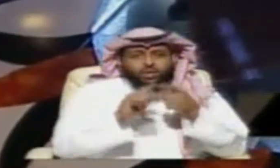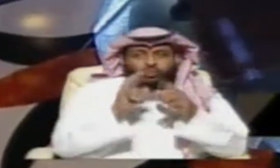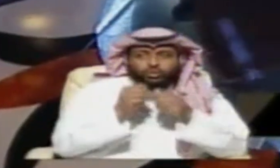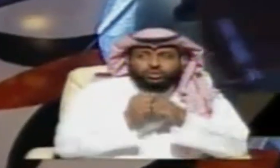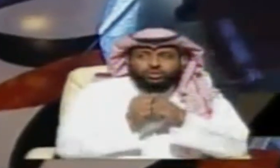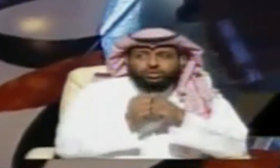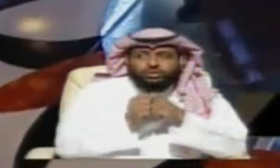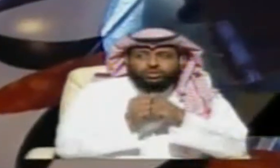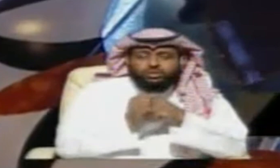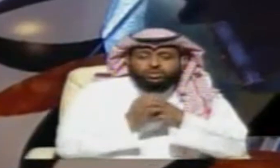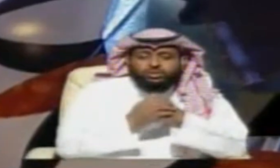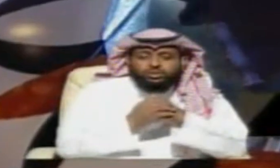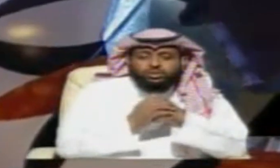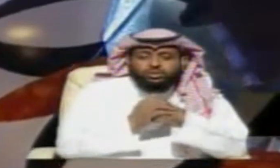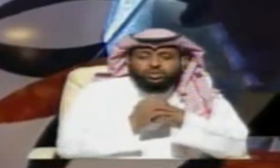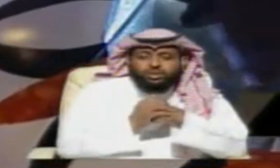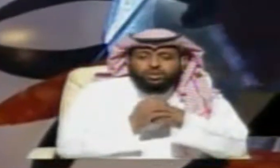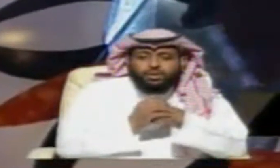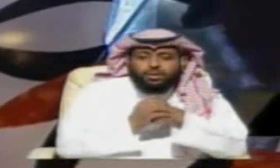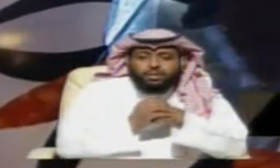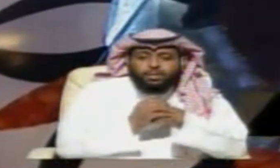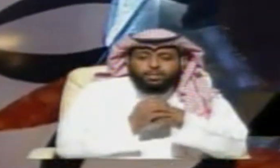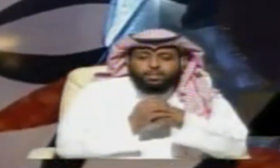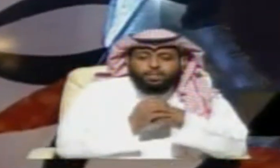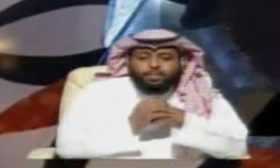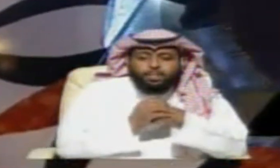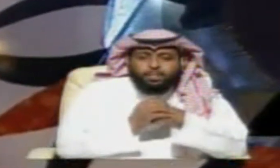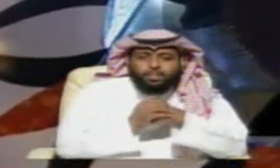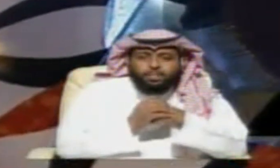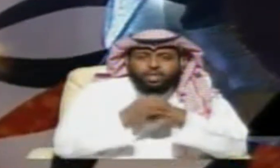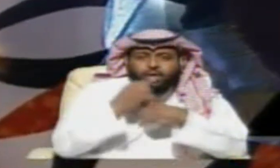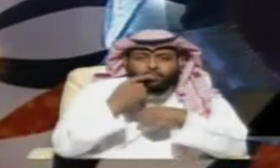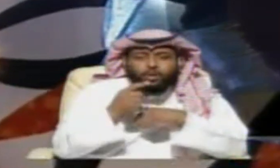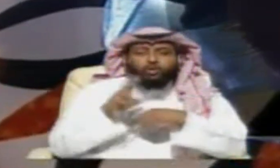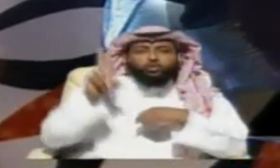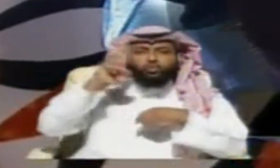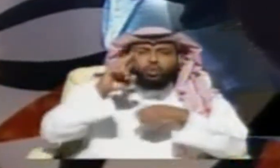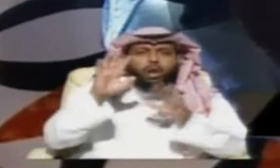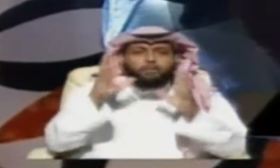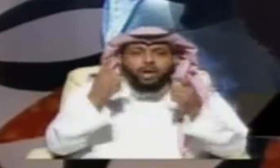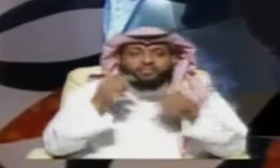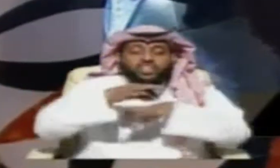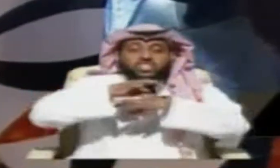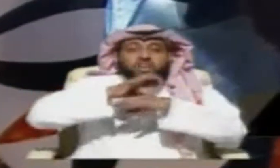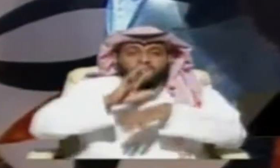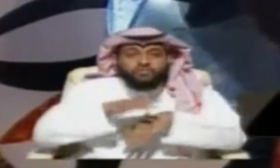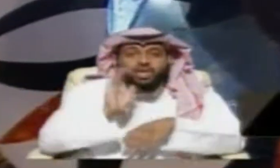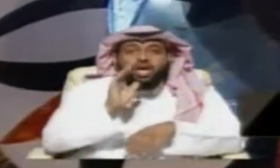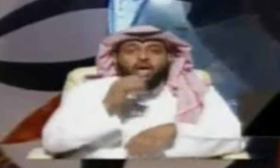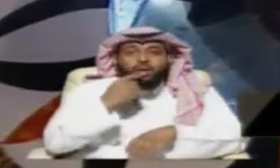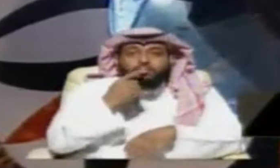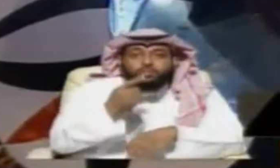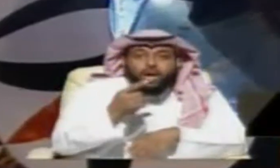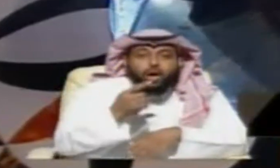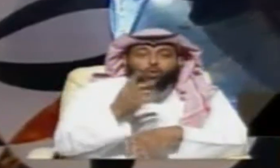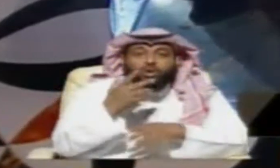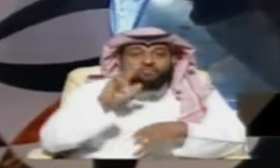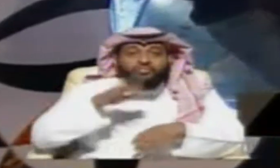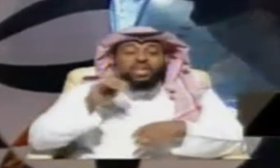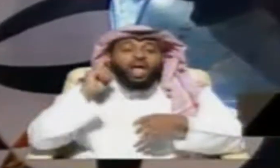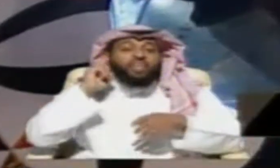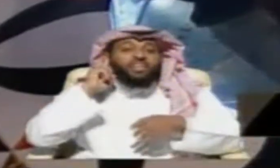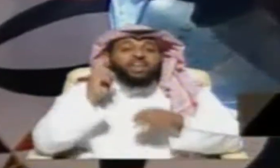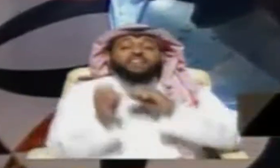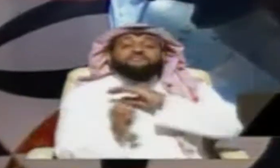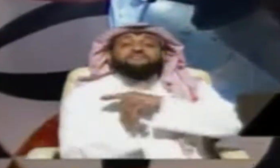من الأذان الأول أو هم مش عارفين يمسكوا على الأذان الأول، أنا قلت لهم امسكوا على الأذان الثاني. صح،